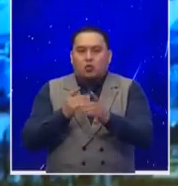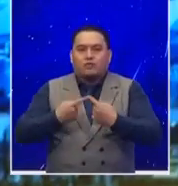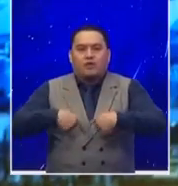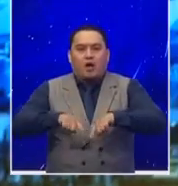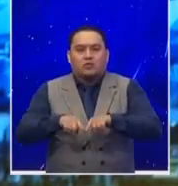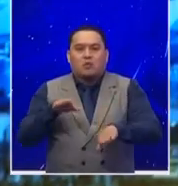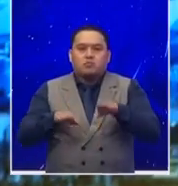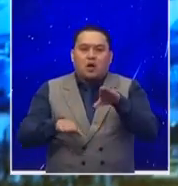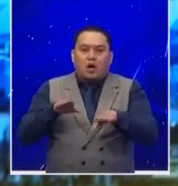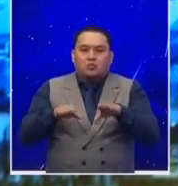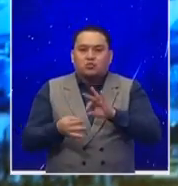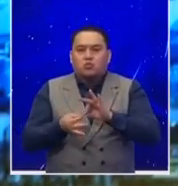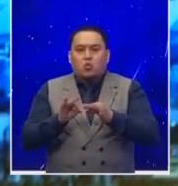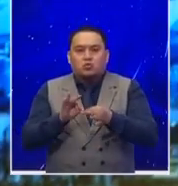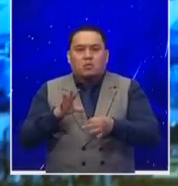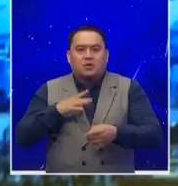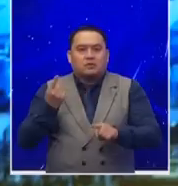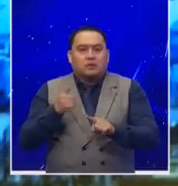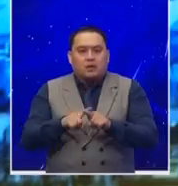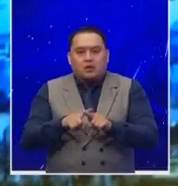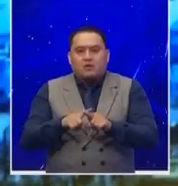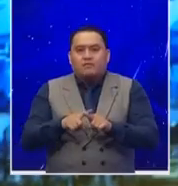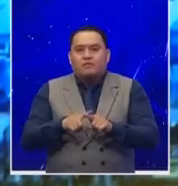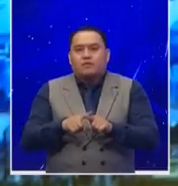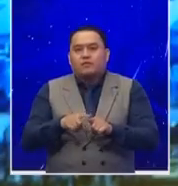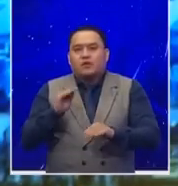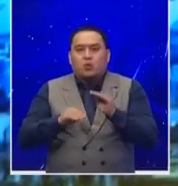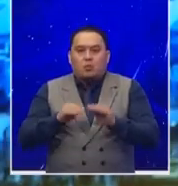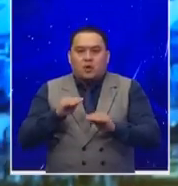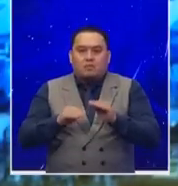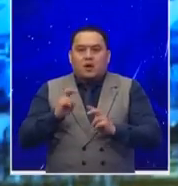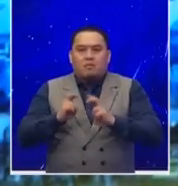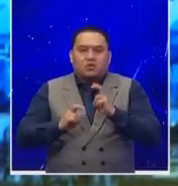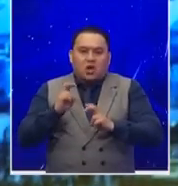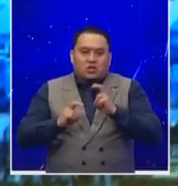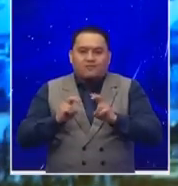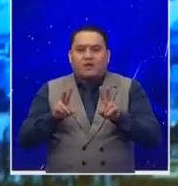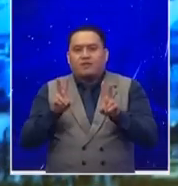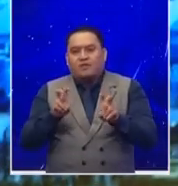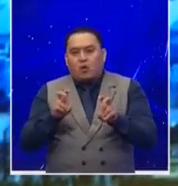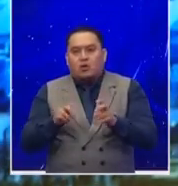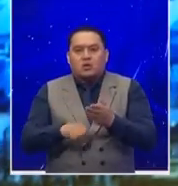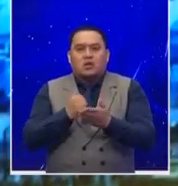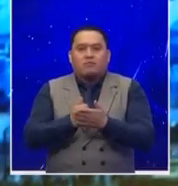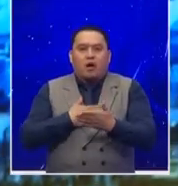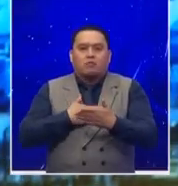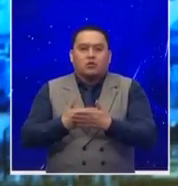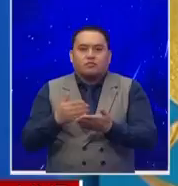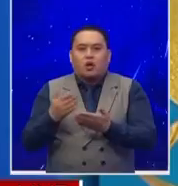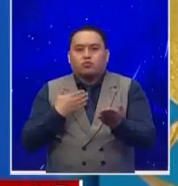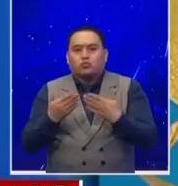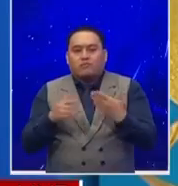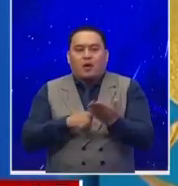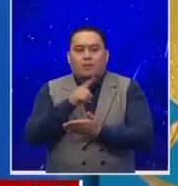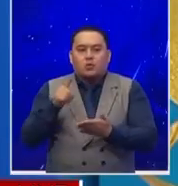КЗ. Ряд трудностей был связан с техническим и технологическим вооружением промышленных предприятий. Одним из активно обсуждаемых